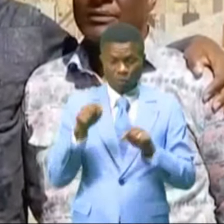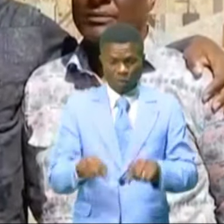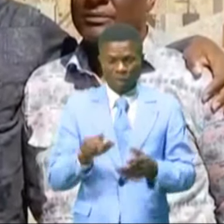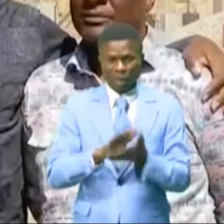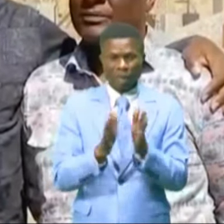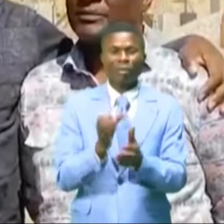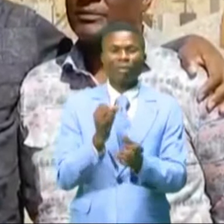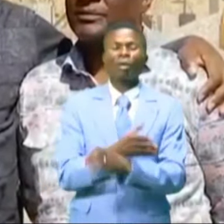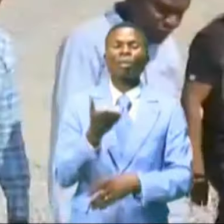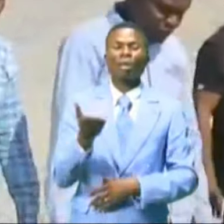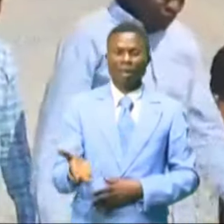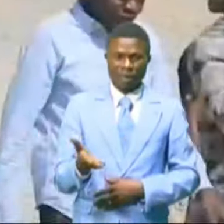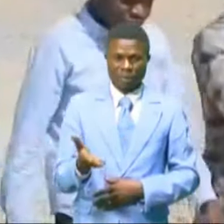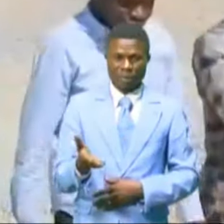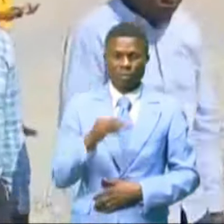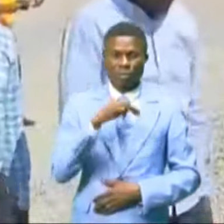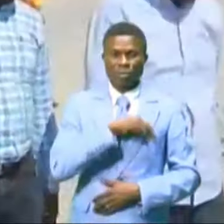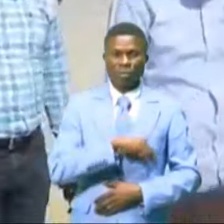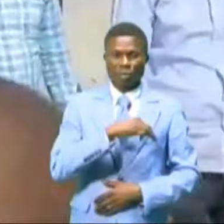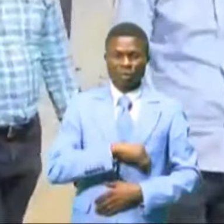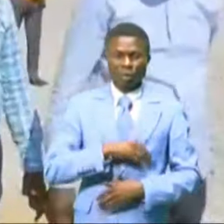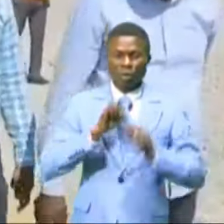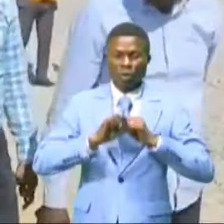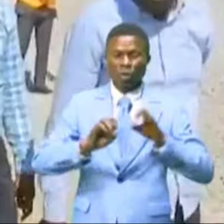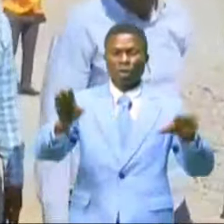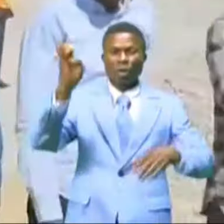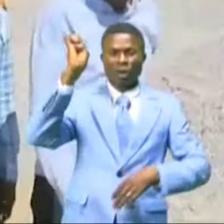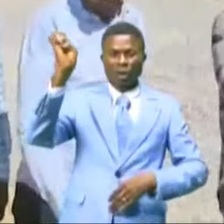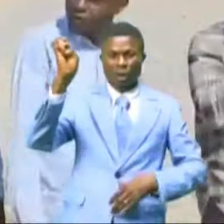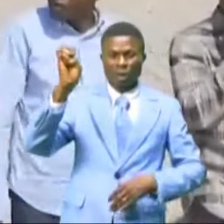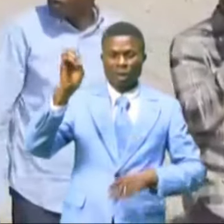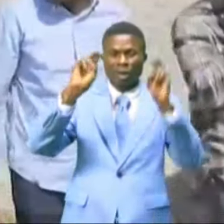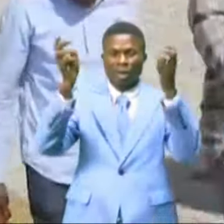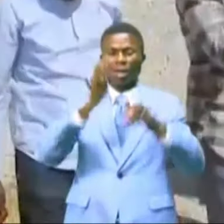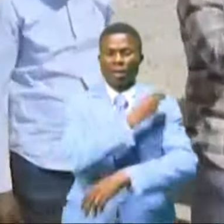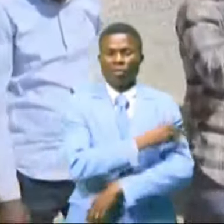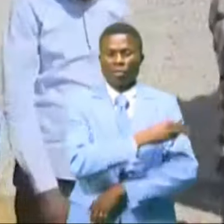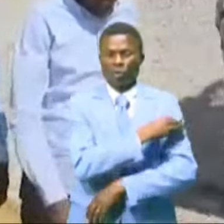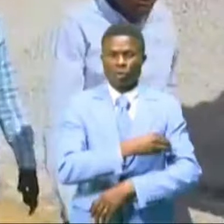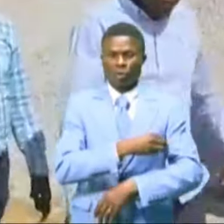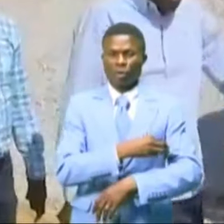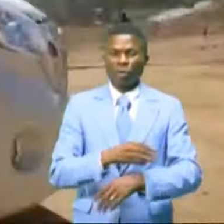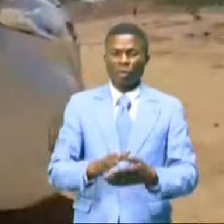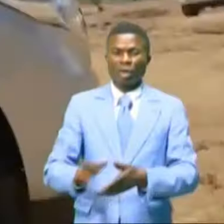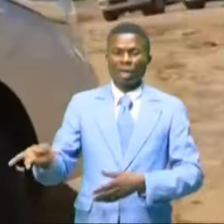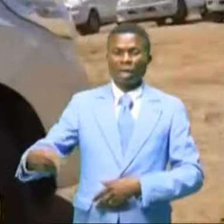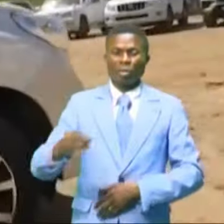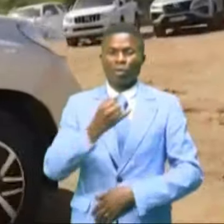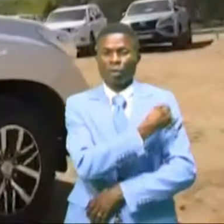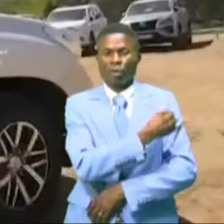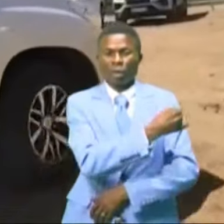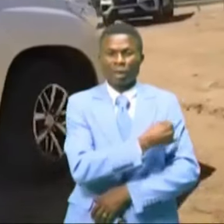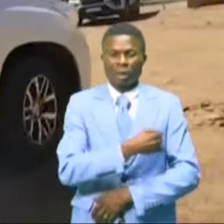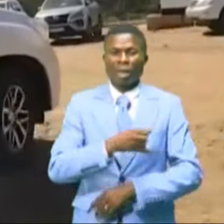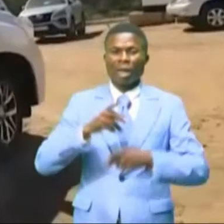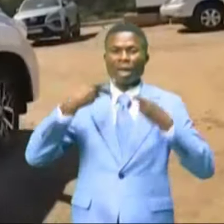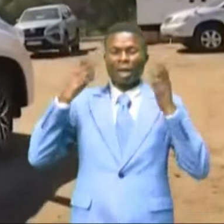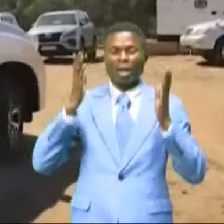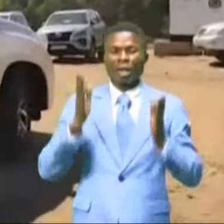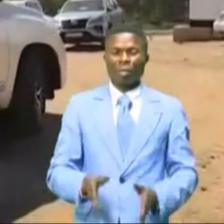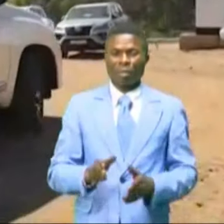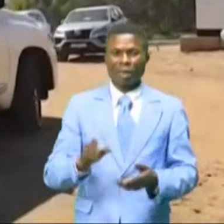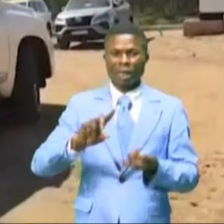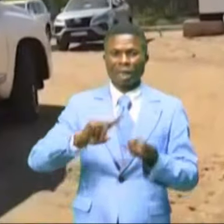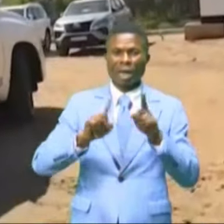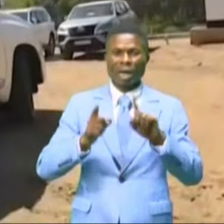puisse prendre place. En mission d'évangélisation en ville de Bounia, chef-lieu de la province de l'Ituri, l'homme de Dieu a visité l'usine